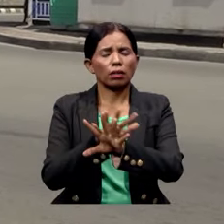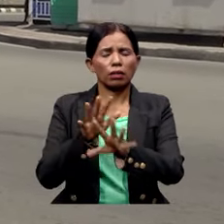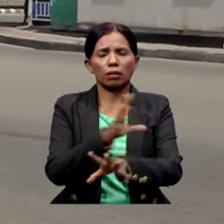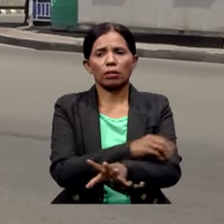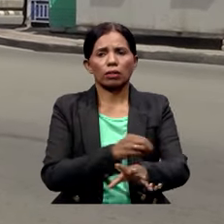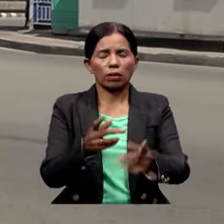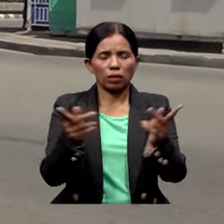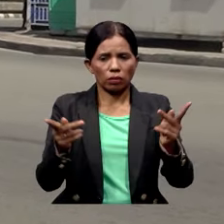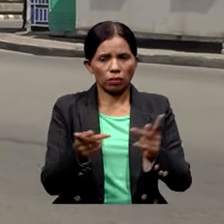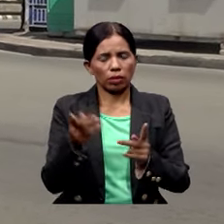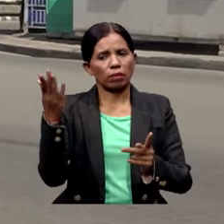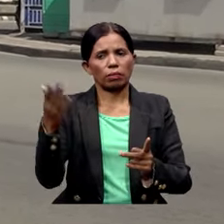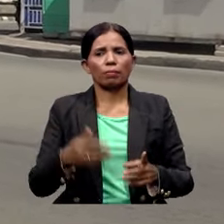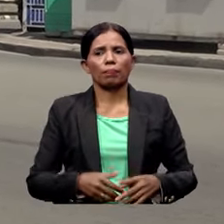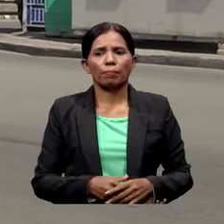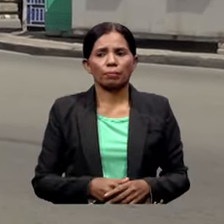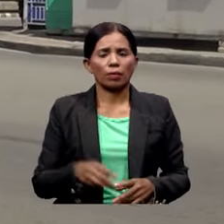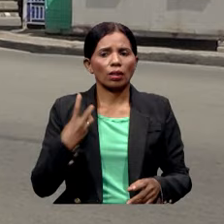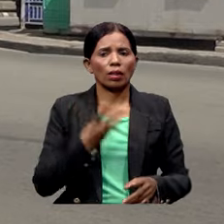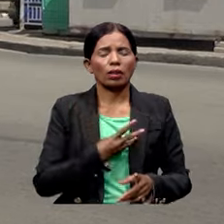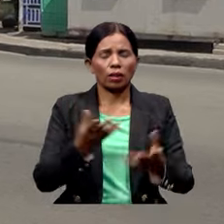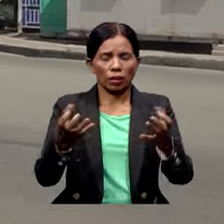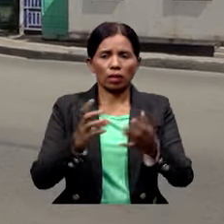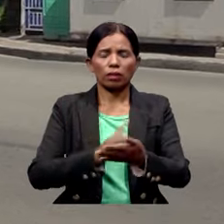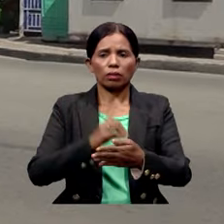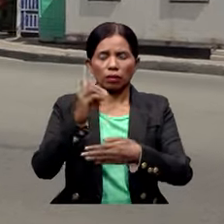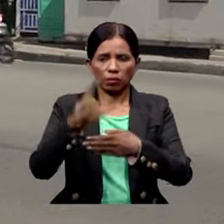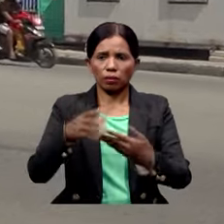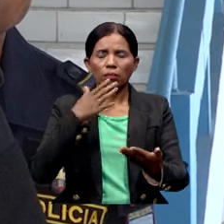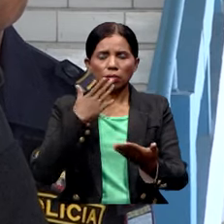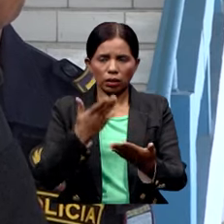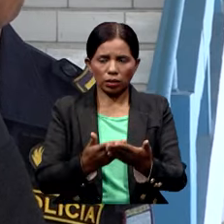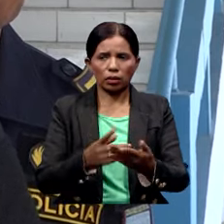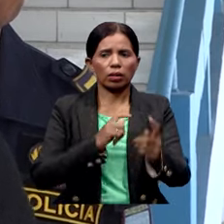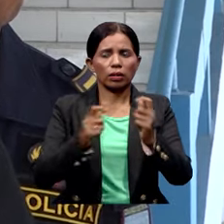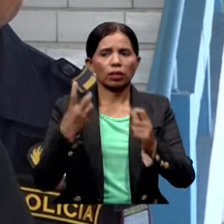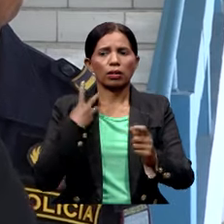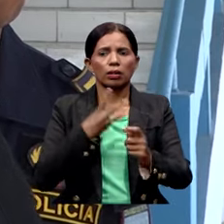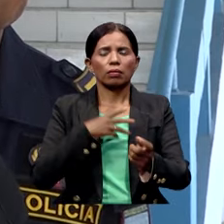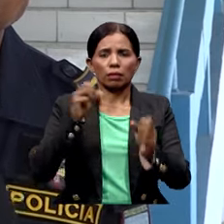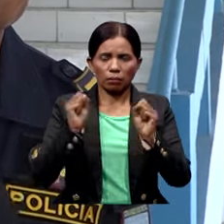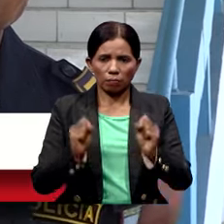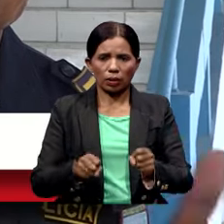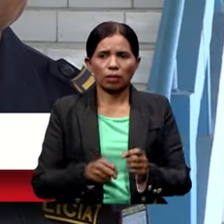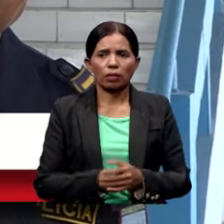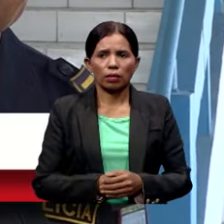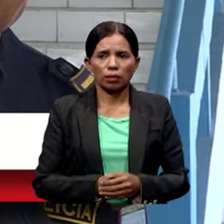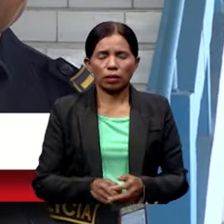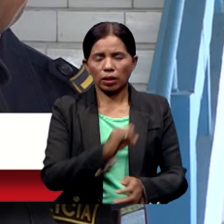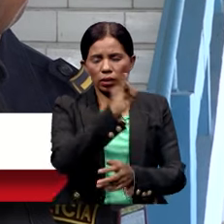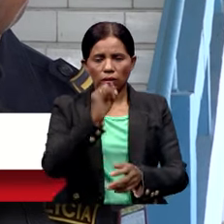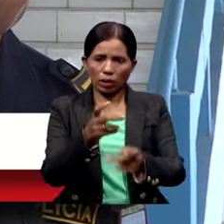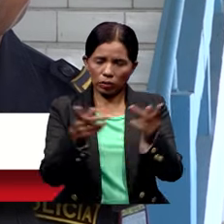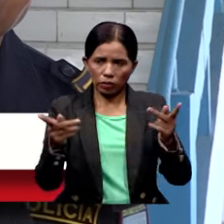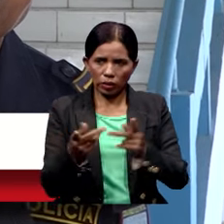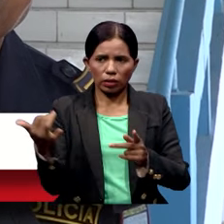a fatin refere. E a Itacar desenvolve transito nebe magdia, atune ita moço bele identifica tok fatin